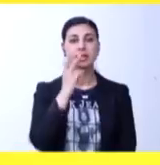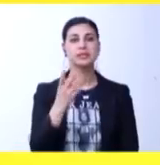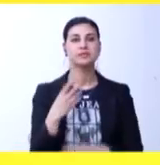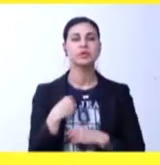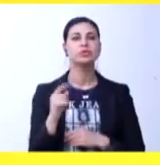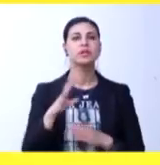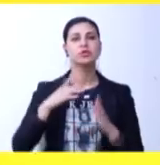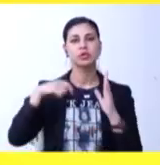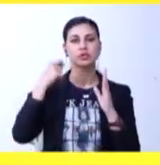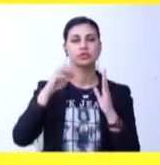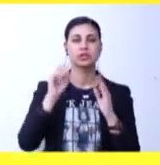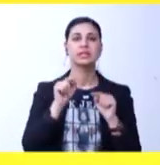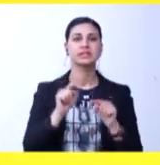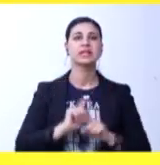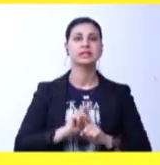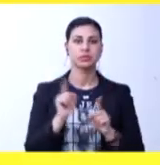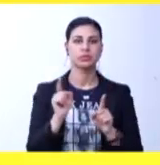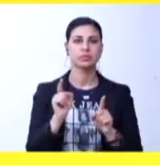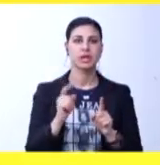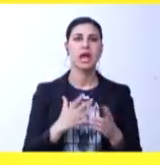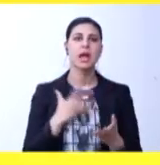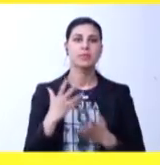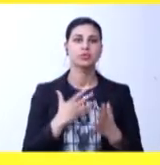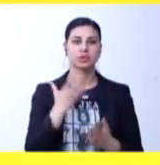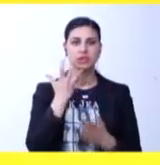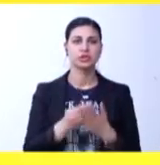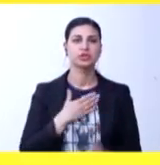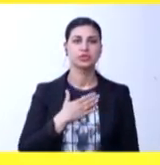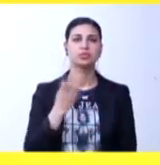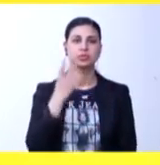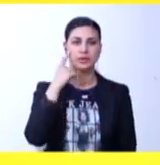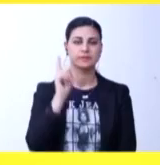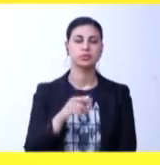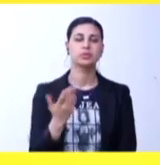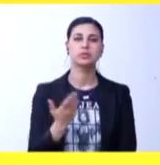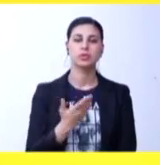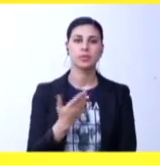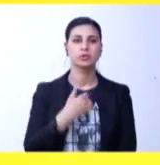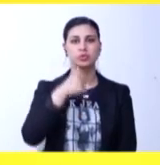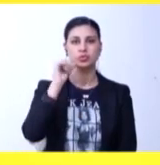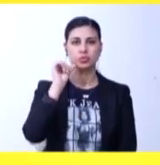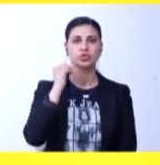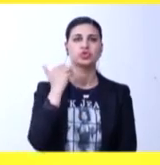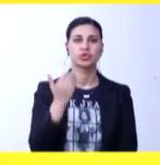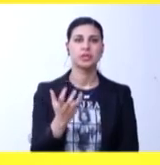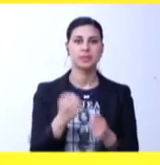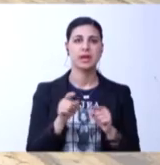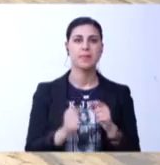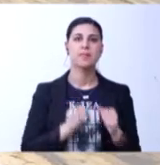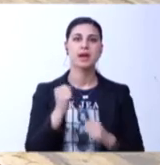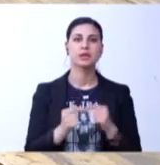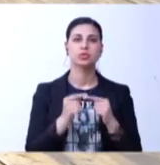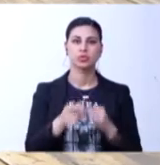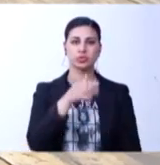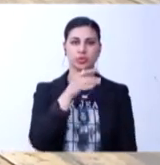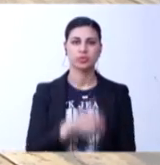შენი სიუჟეტი და ის განსაკუთრებული ემოცია ჩვენც უნდა გავიზიაროთ, რომელიც გუშინ შენ მიიღე ამ მარათონის